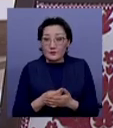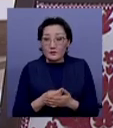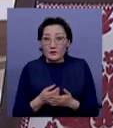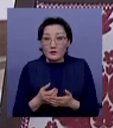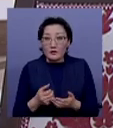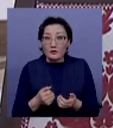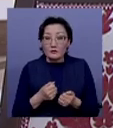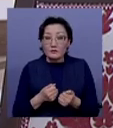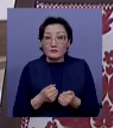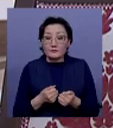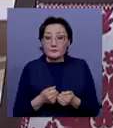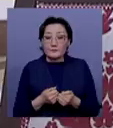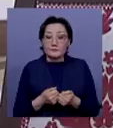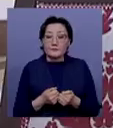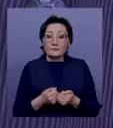шықты жұрт.